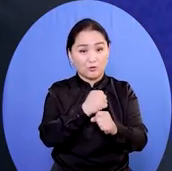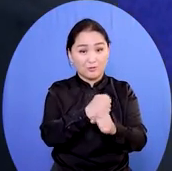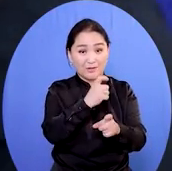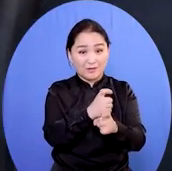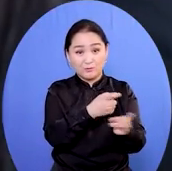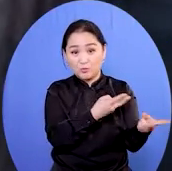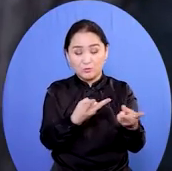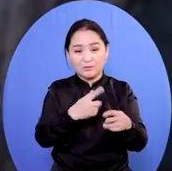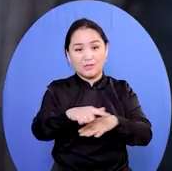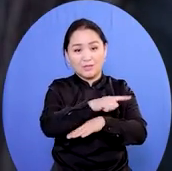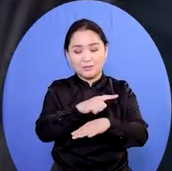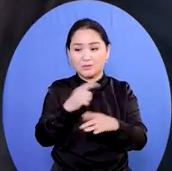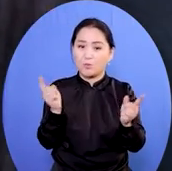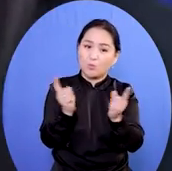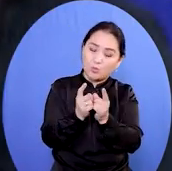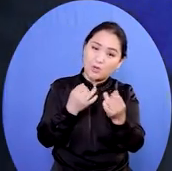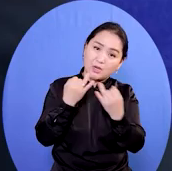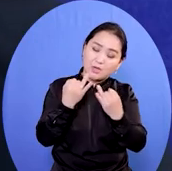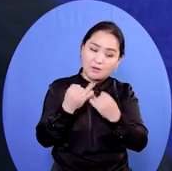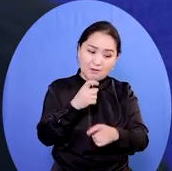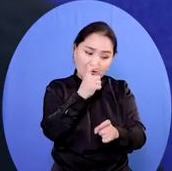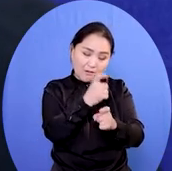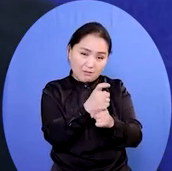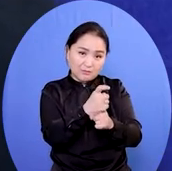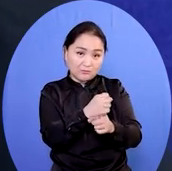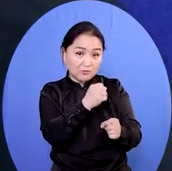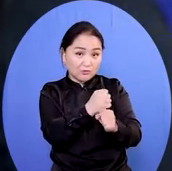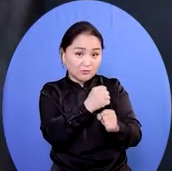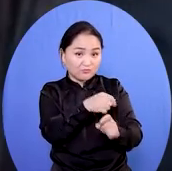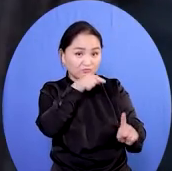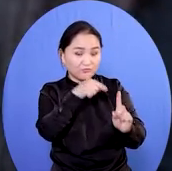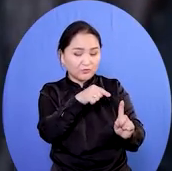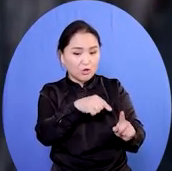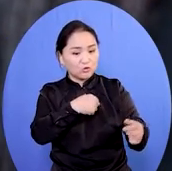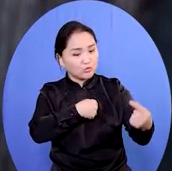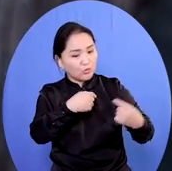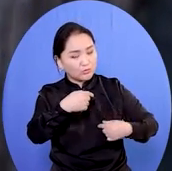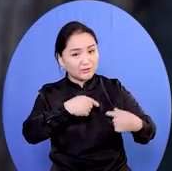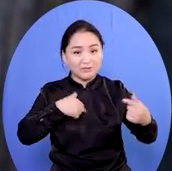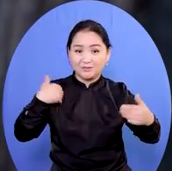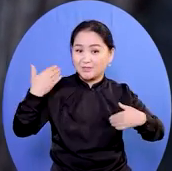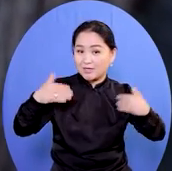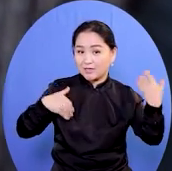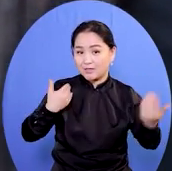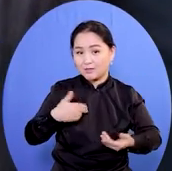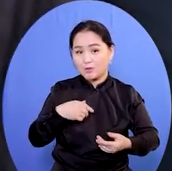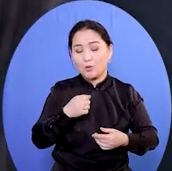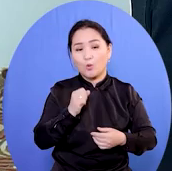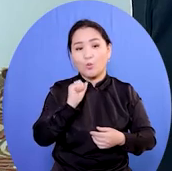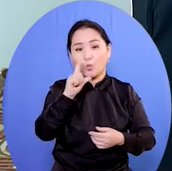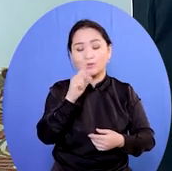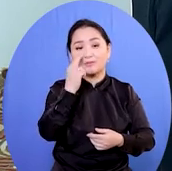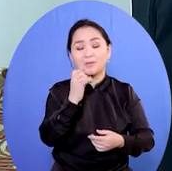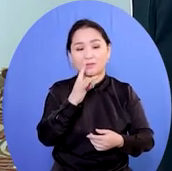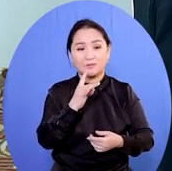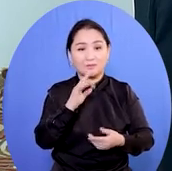үйлчилгээний газруудтай уулзаж ярилцаж яг нь халамж хөдөлмөрийн чиглэлд ажиллаж байгаа хүмүүсийн цолон жаргал болон тэдний ажлын үнцнийг сурвалжлахыг л